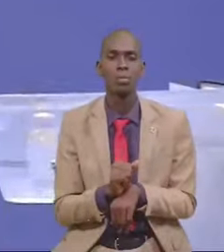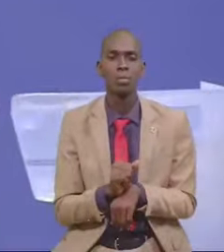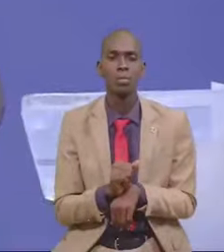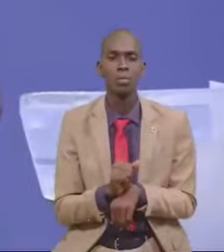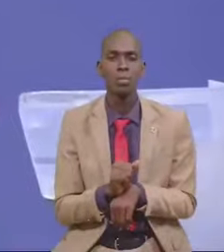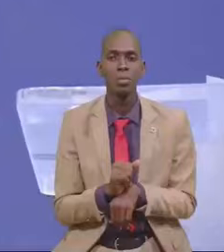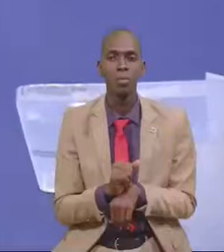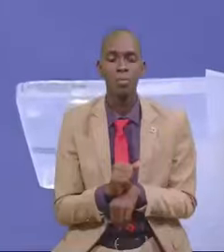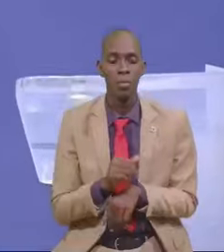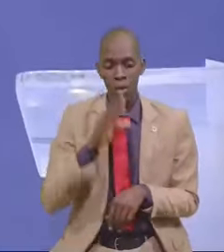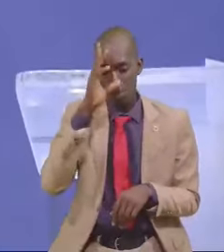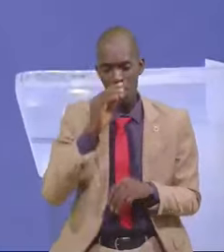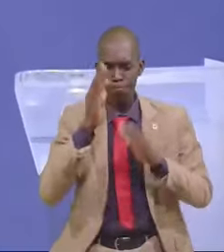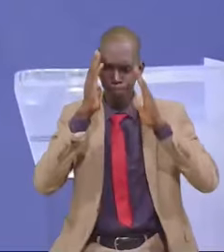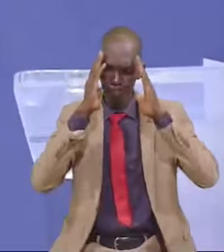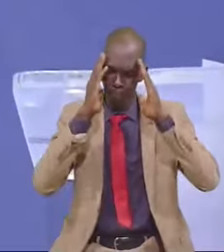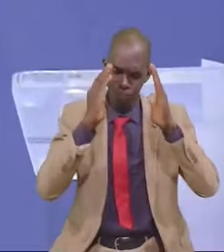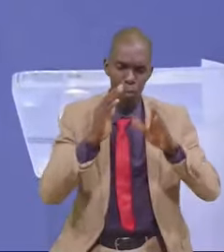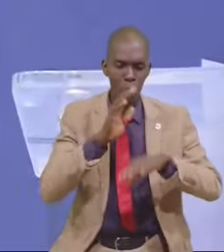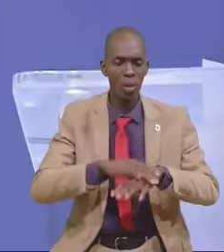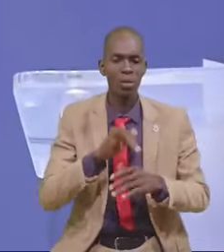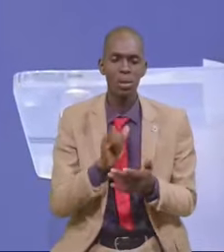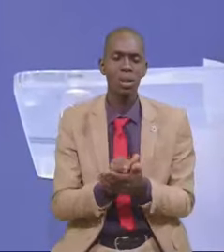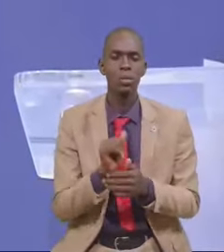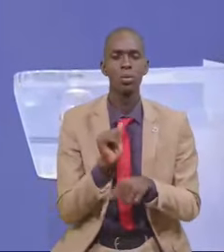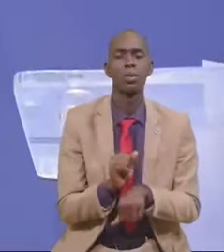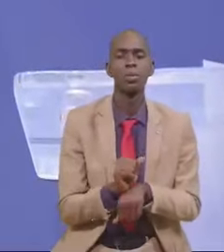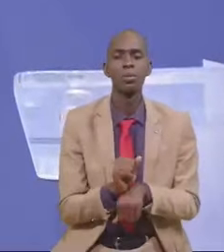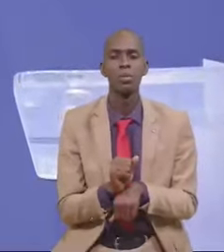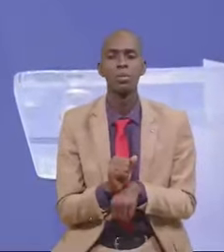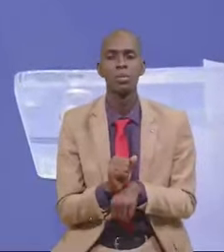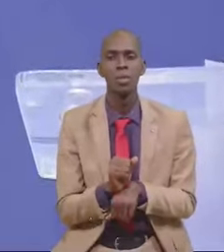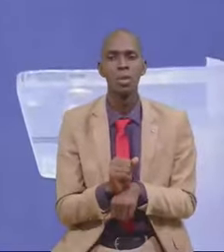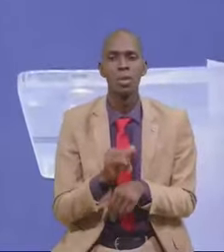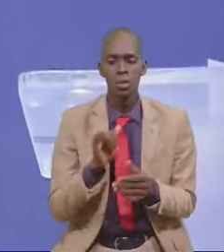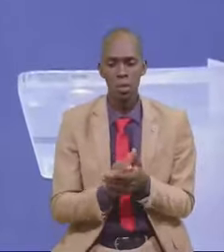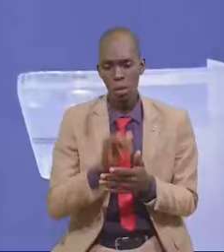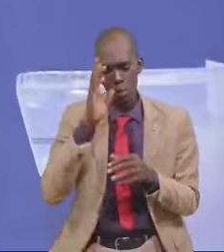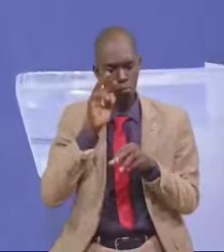Il se concentre sur ce devoir. Il regarde ce devoir.